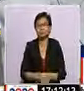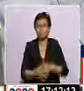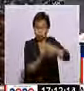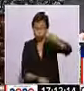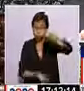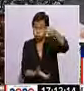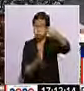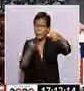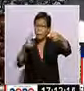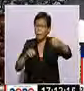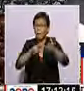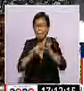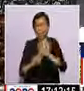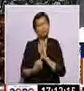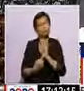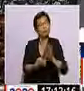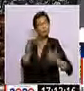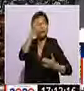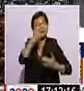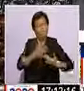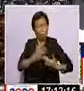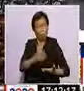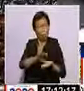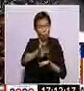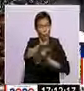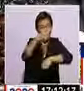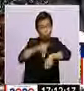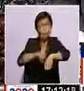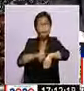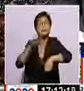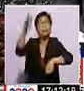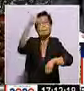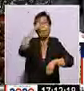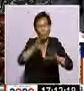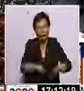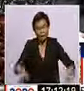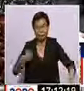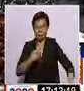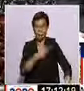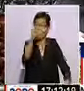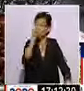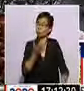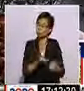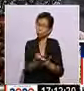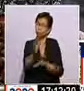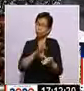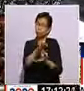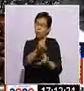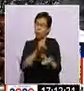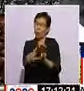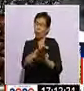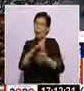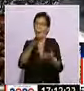Ini mencerminkan komitmen kerajaan untuk melabur demi masa depan anak kita. Kerajaan akan terus melabur dalam